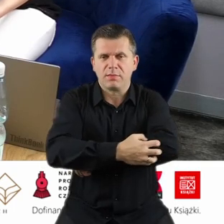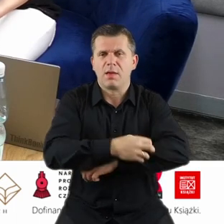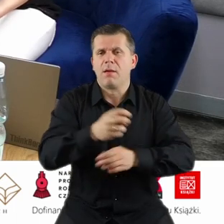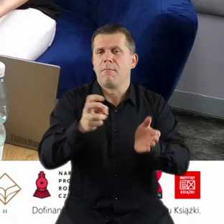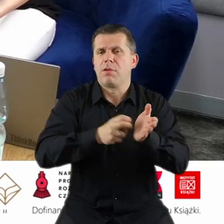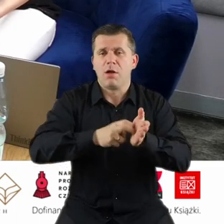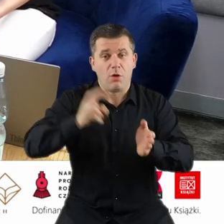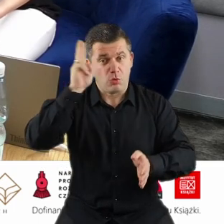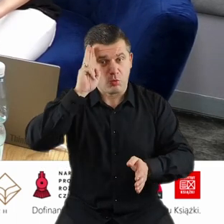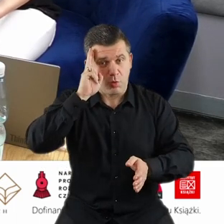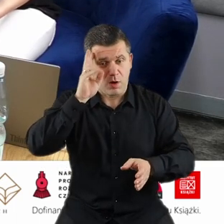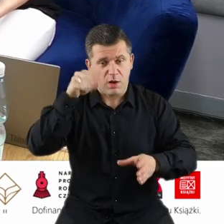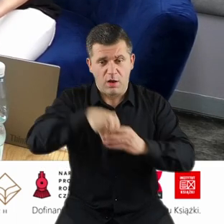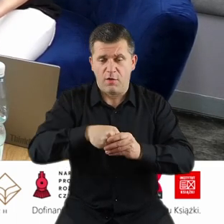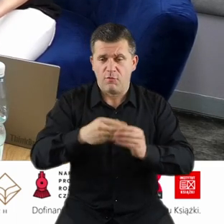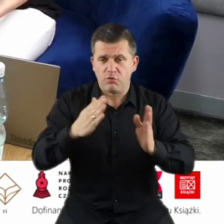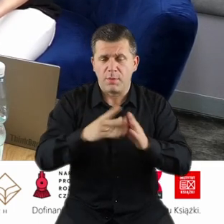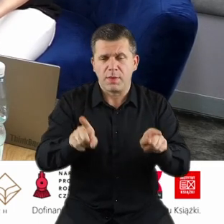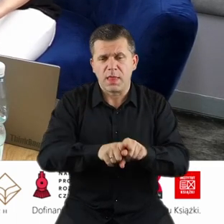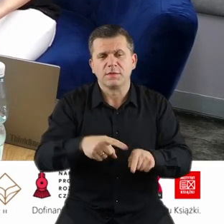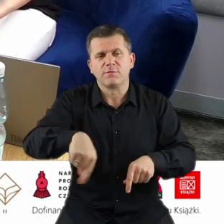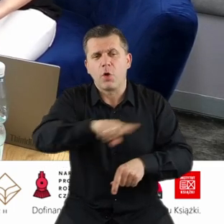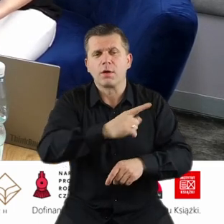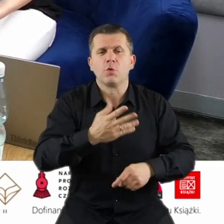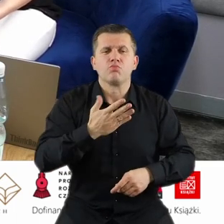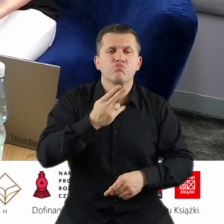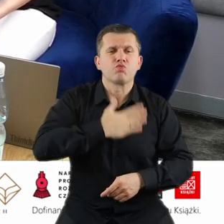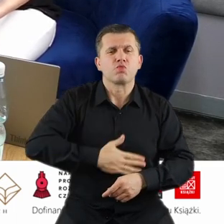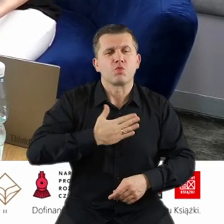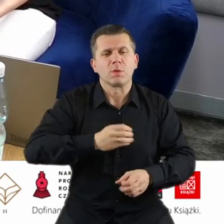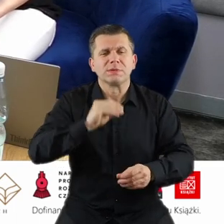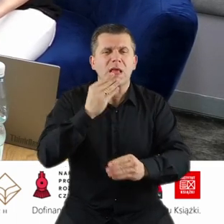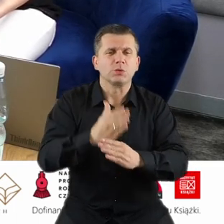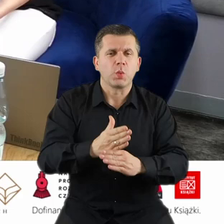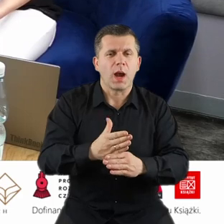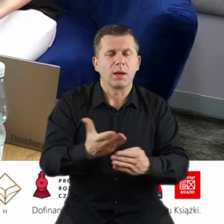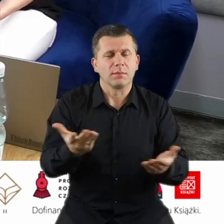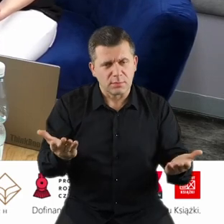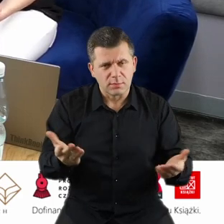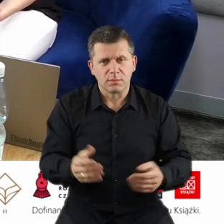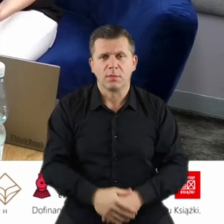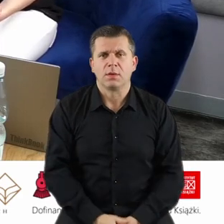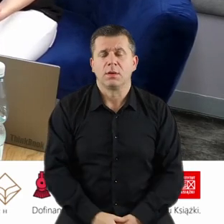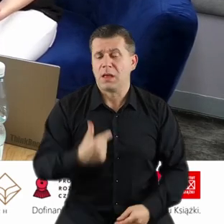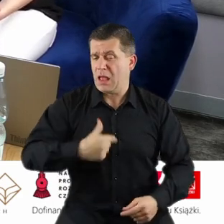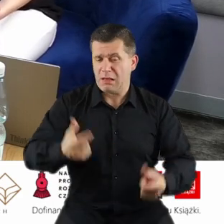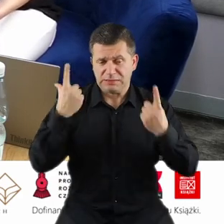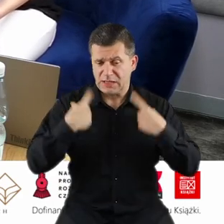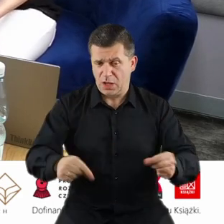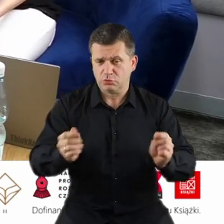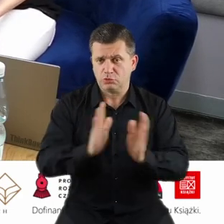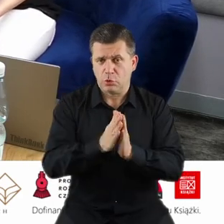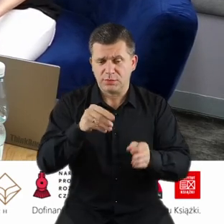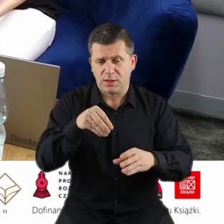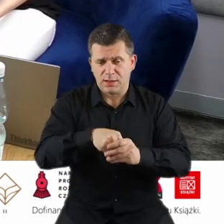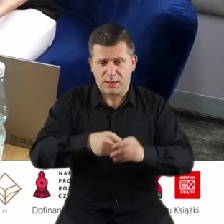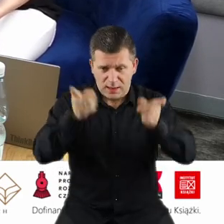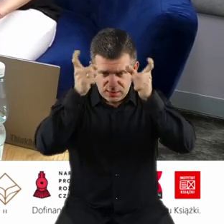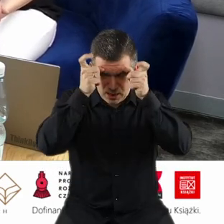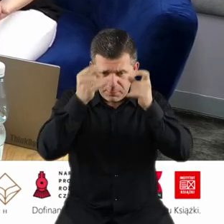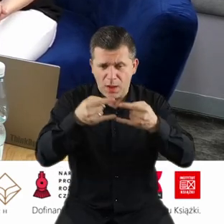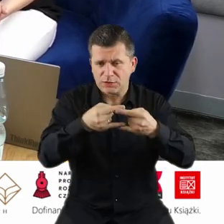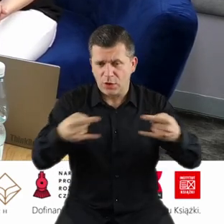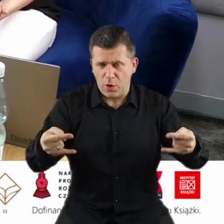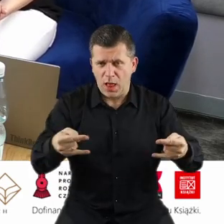domu, swojej orientacji seksualnej. Natomiast co najbardziej mnie zaskoczyło, to właśnie w książce Diabeł i